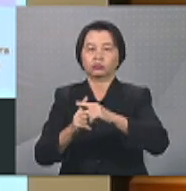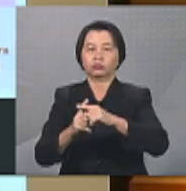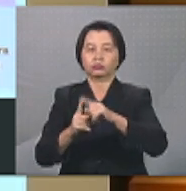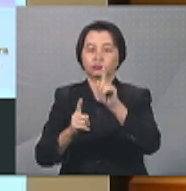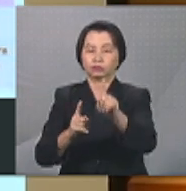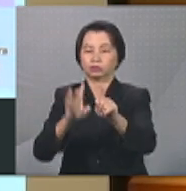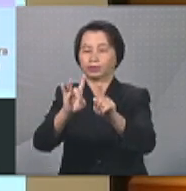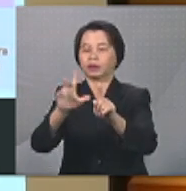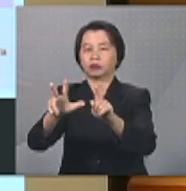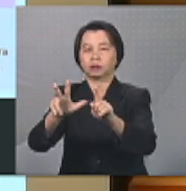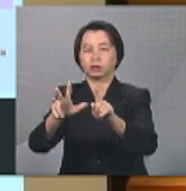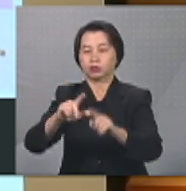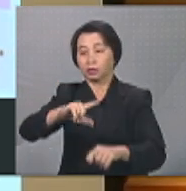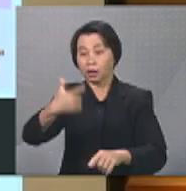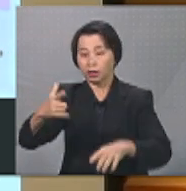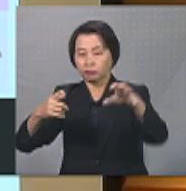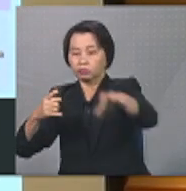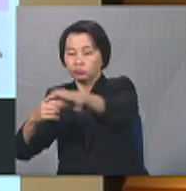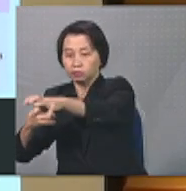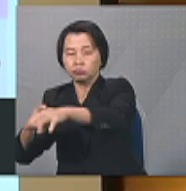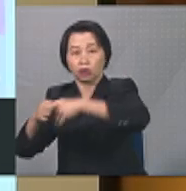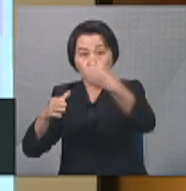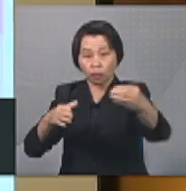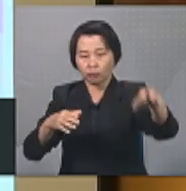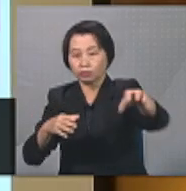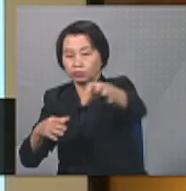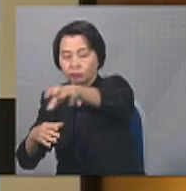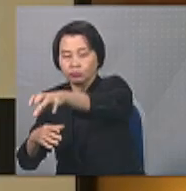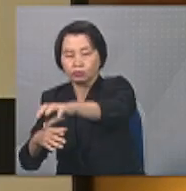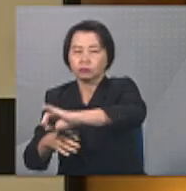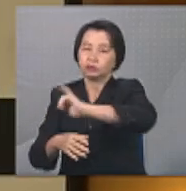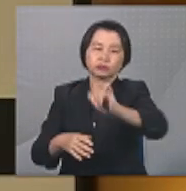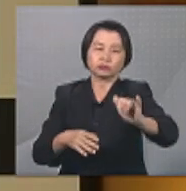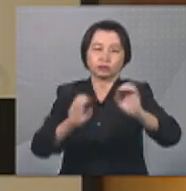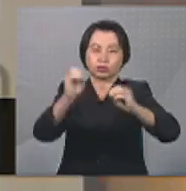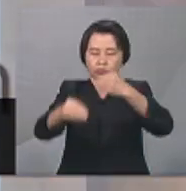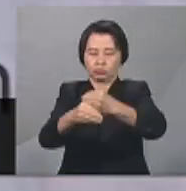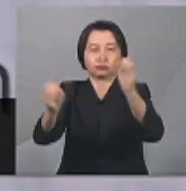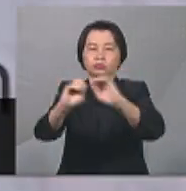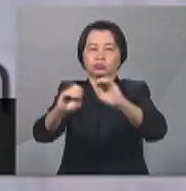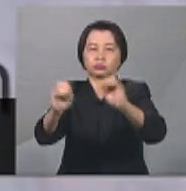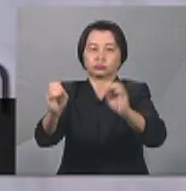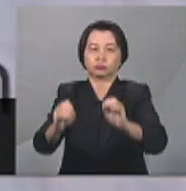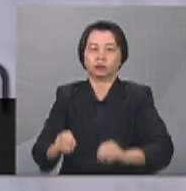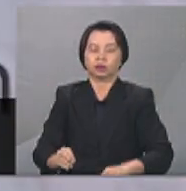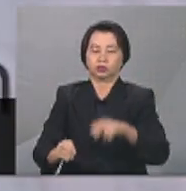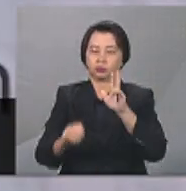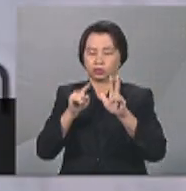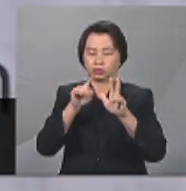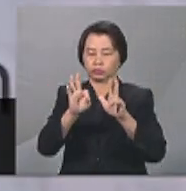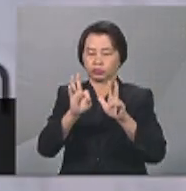183. Lain-lain lokaliti di luar Bandar Baru Ibrahim Majid juga tiada pertambahan, iaitu 39